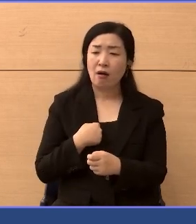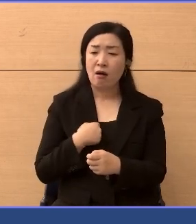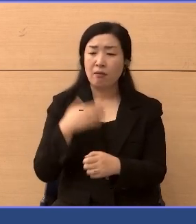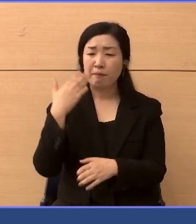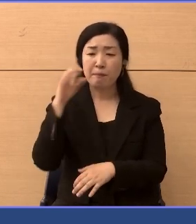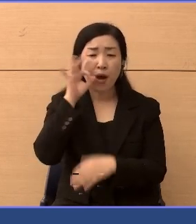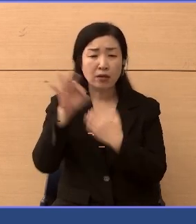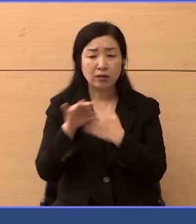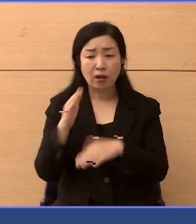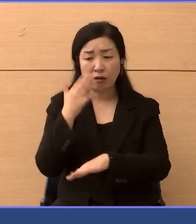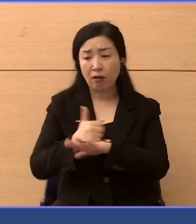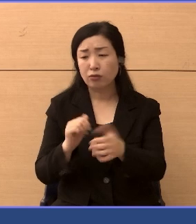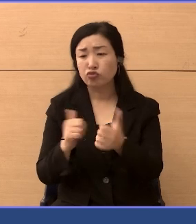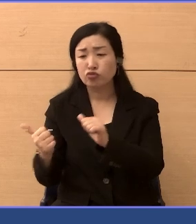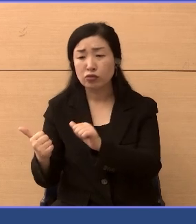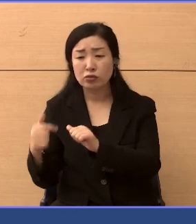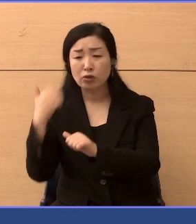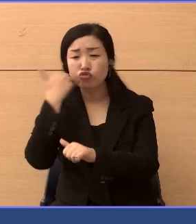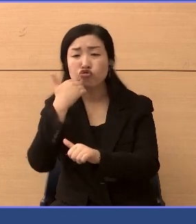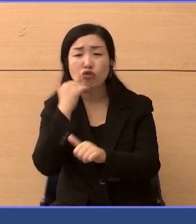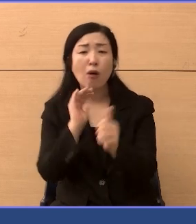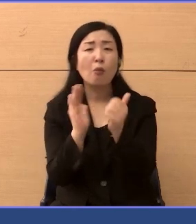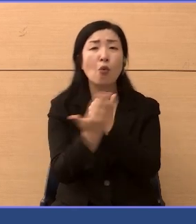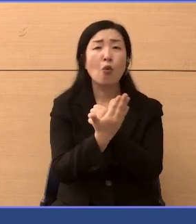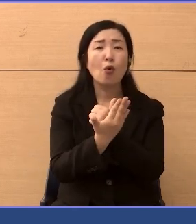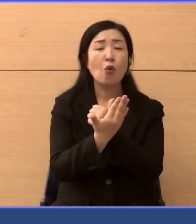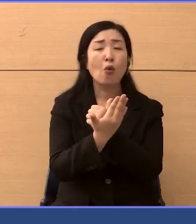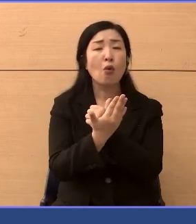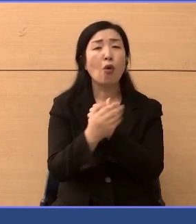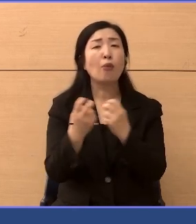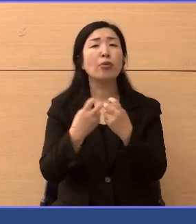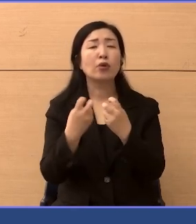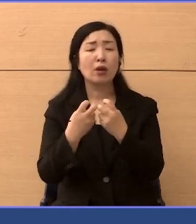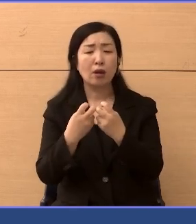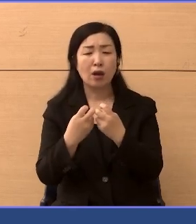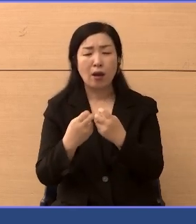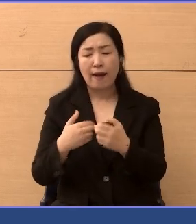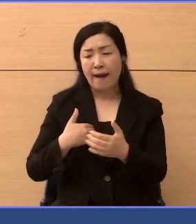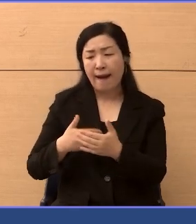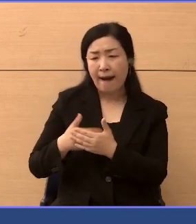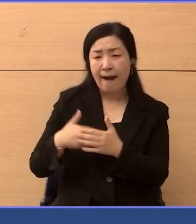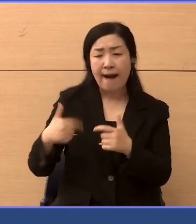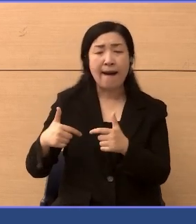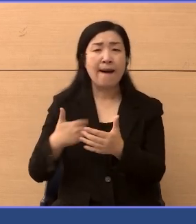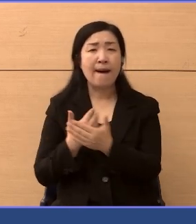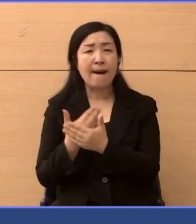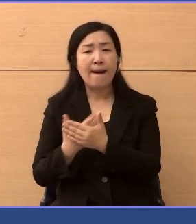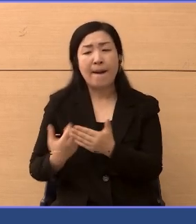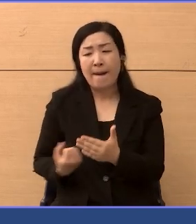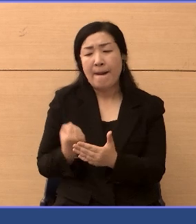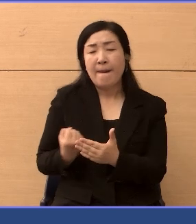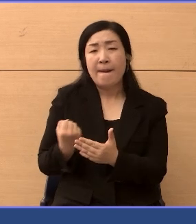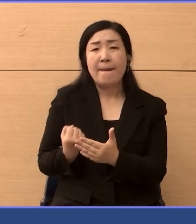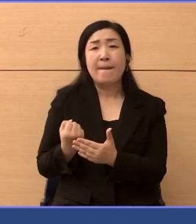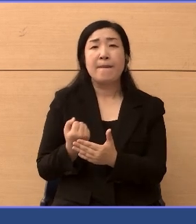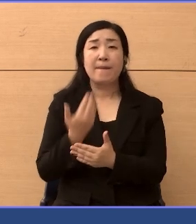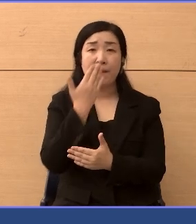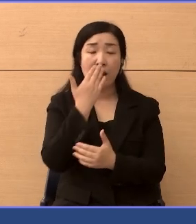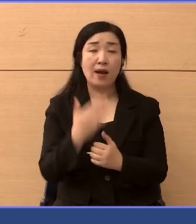없을 때, 내가 없어서 보호를 해주지 못한다면 어떤 So, 일이 생길까? 항상 my 불안해하기 experience of 마련입니다.